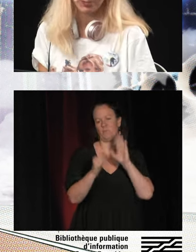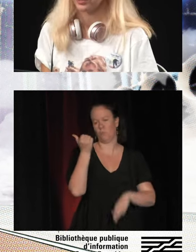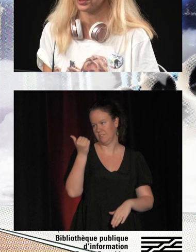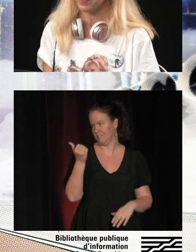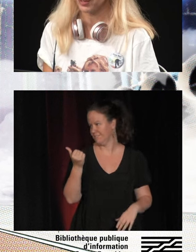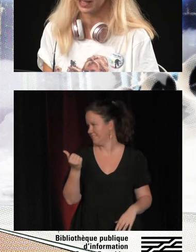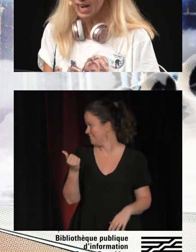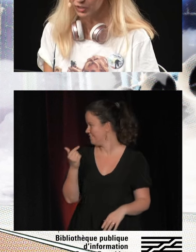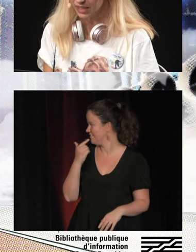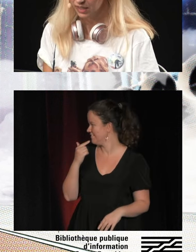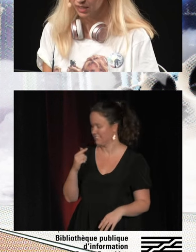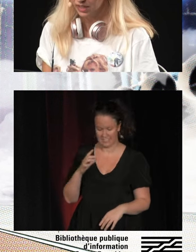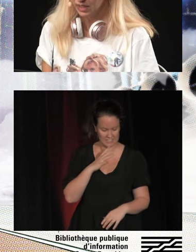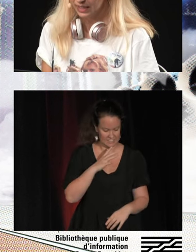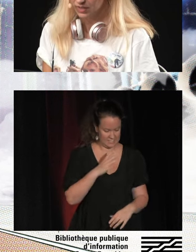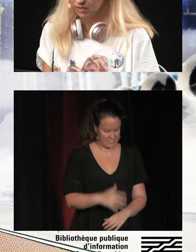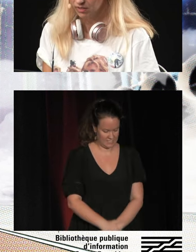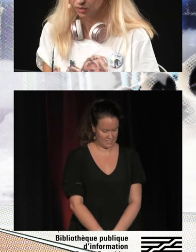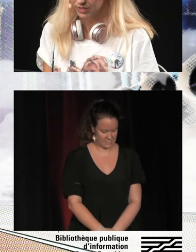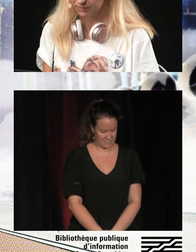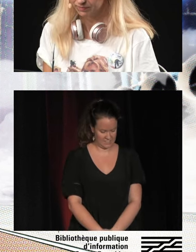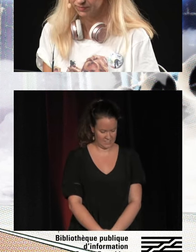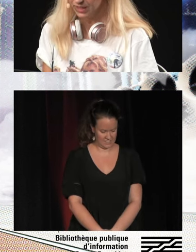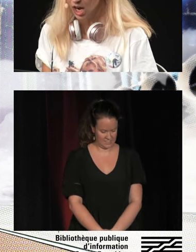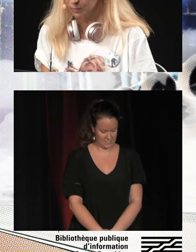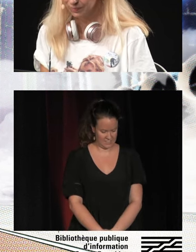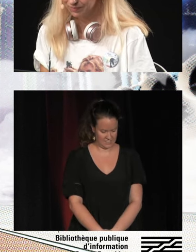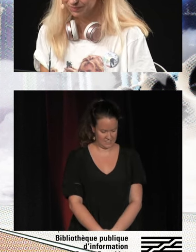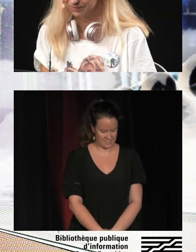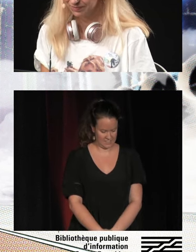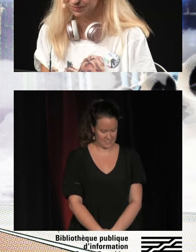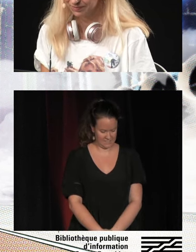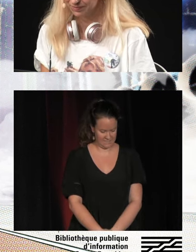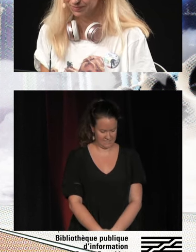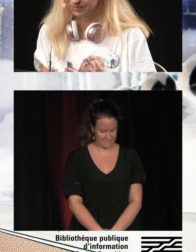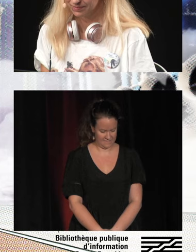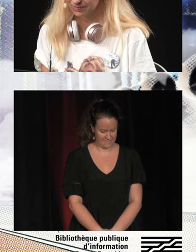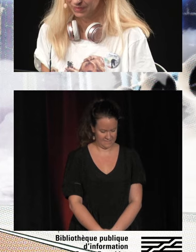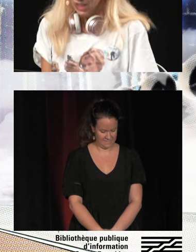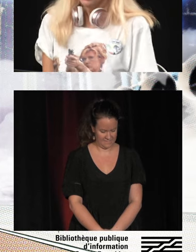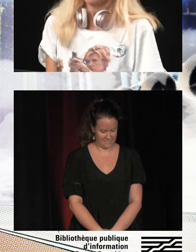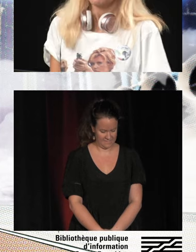public a des opinions sur la parentalité. Ah, on est là ! Attends, reviens. Non !